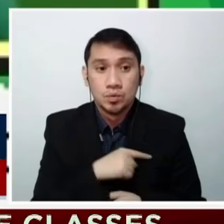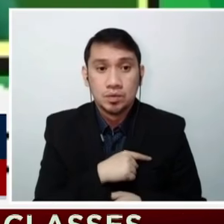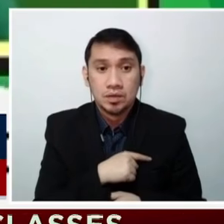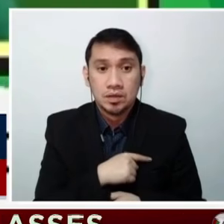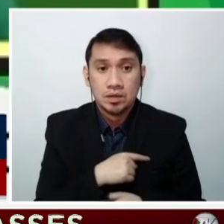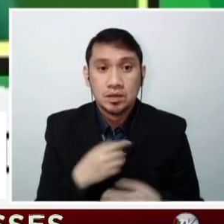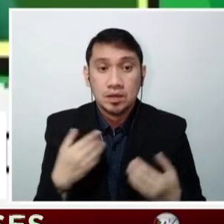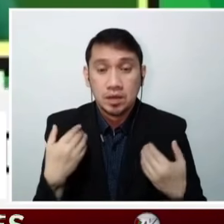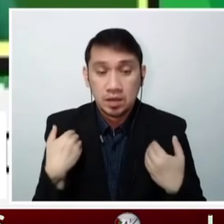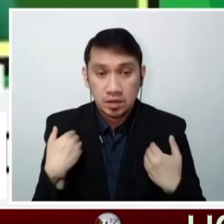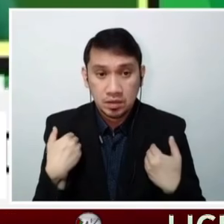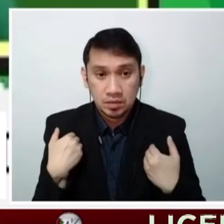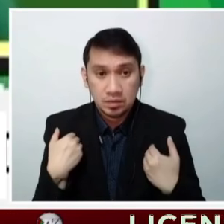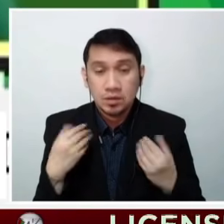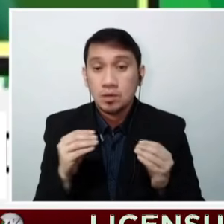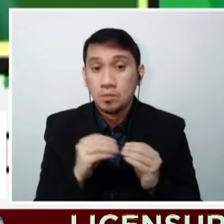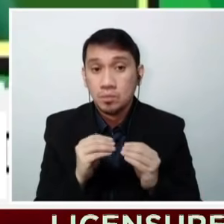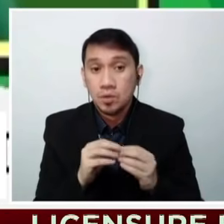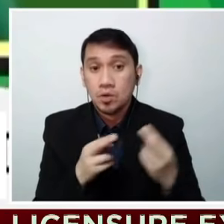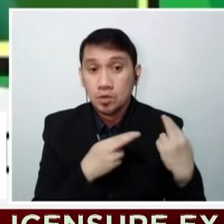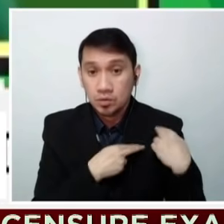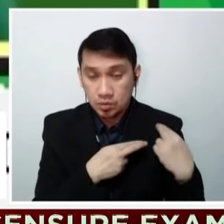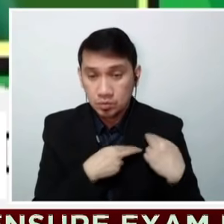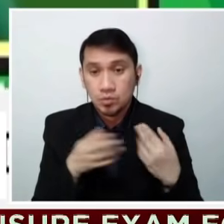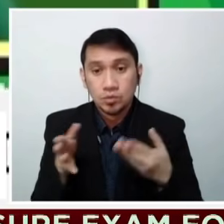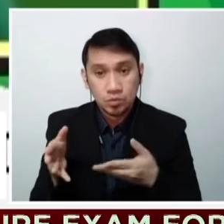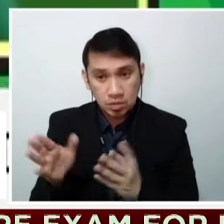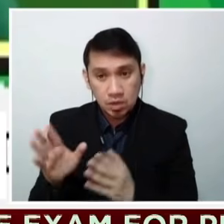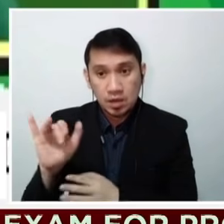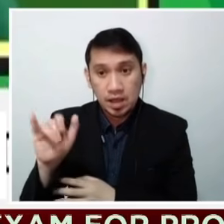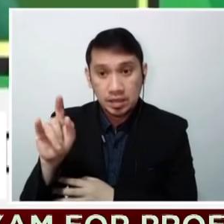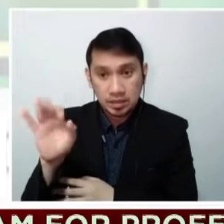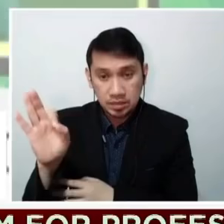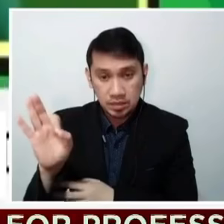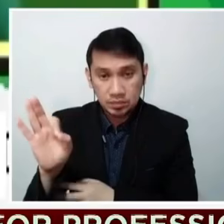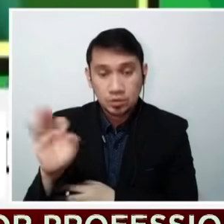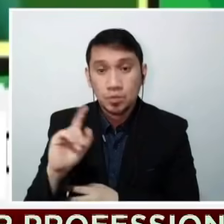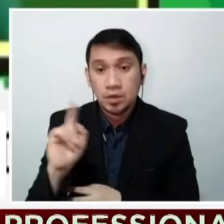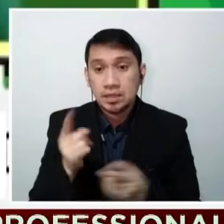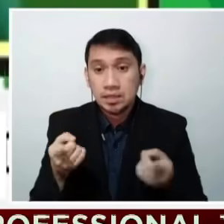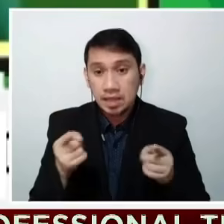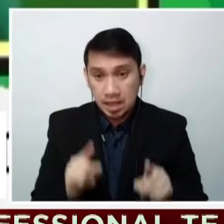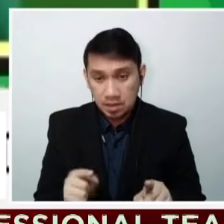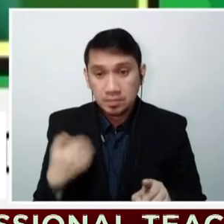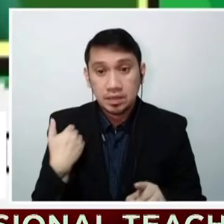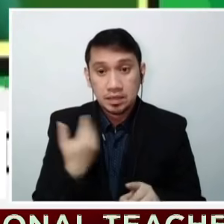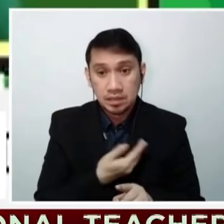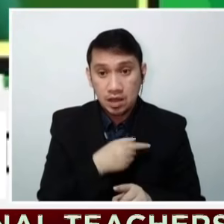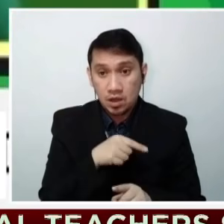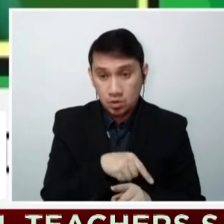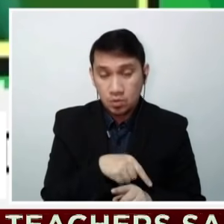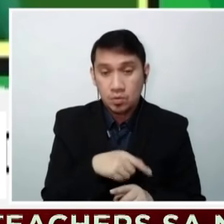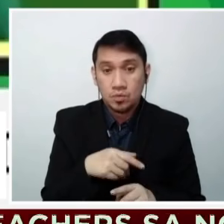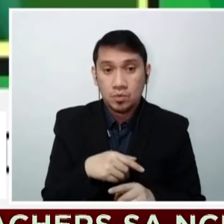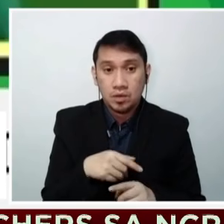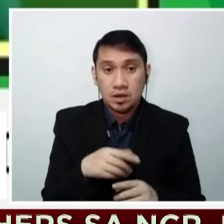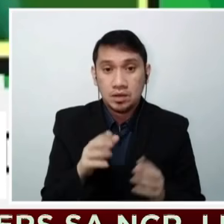we have a moral responsibility to let the IATF know what is happening on the ground. So stop buying and stop